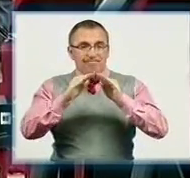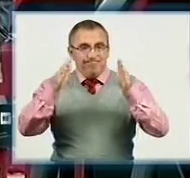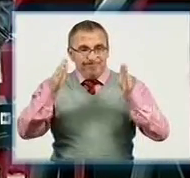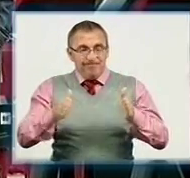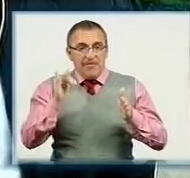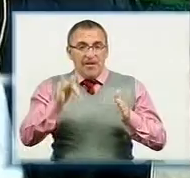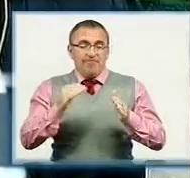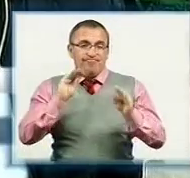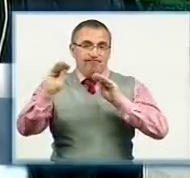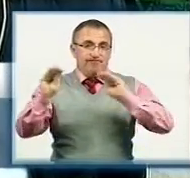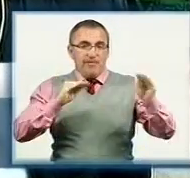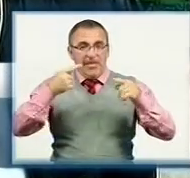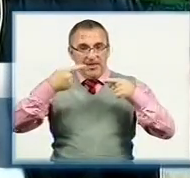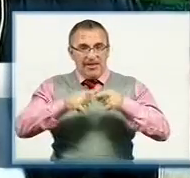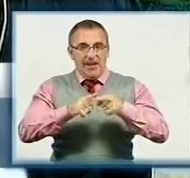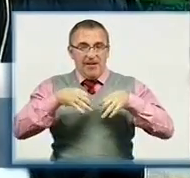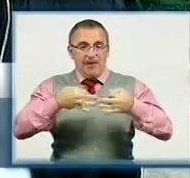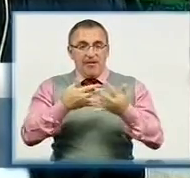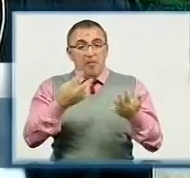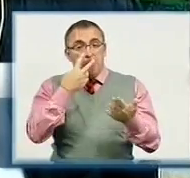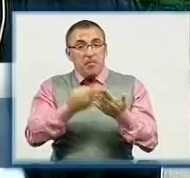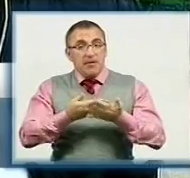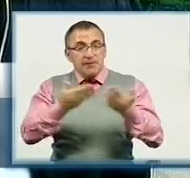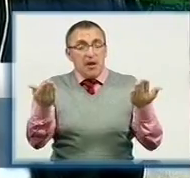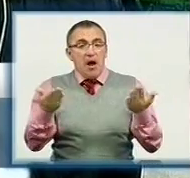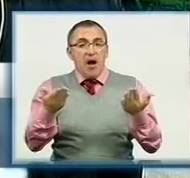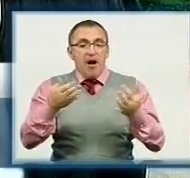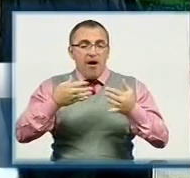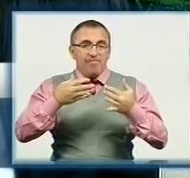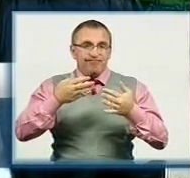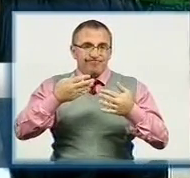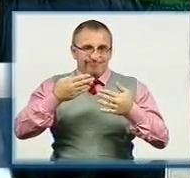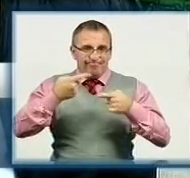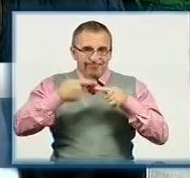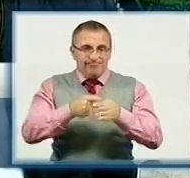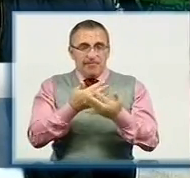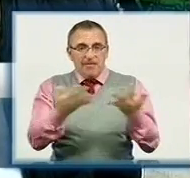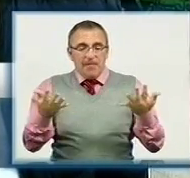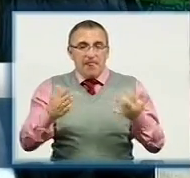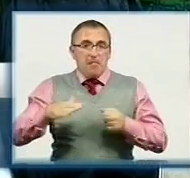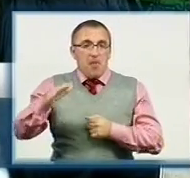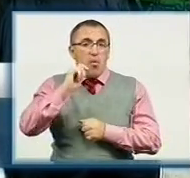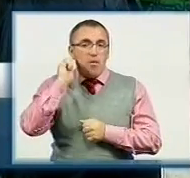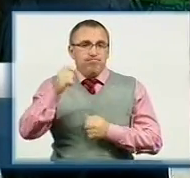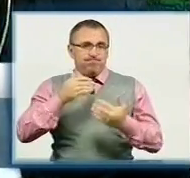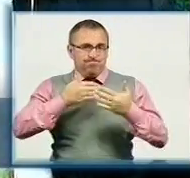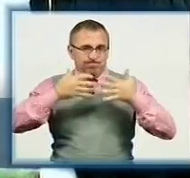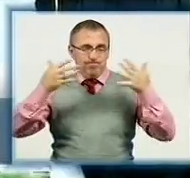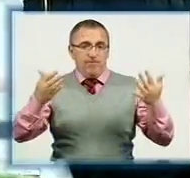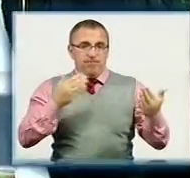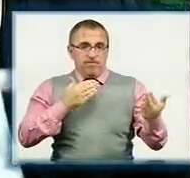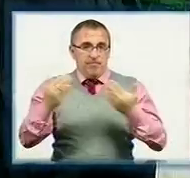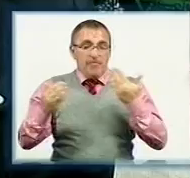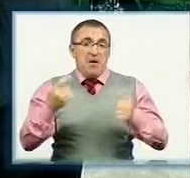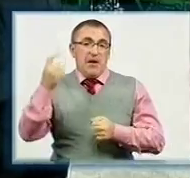виставляли техніку. Головне – запрезентувати агрегати, щоб люди узнали, де вони ще можуть узнати. У нас в Україні масштабні виставки, тут дві проводяться, одна в